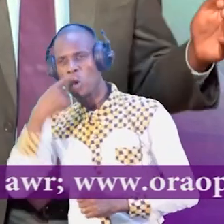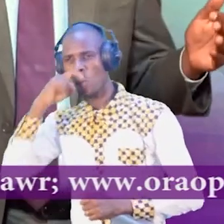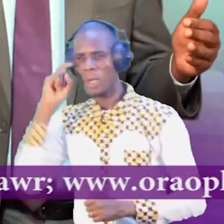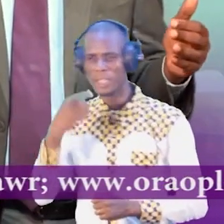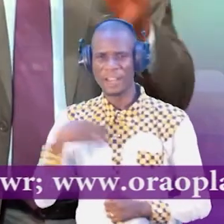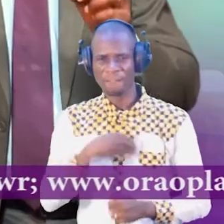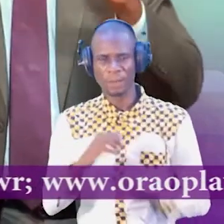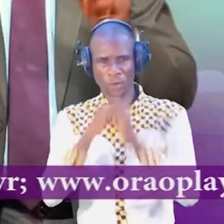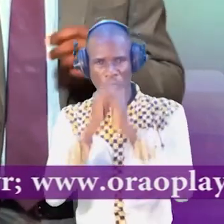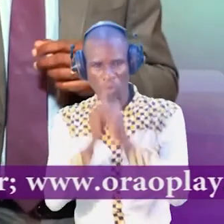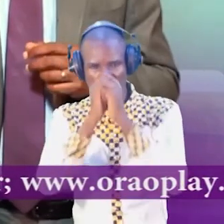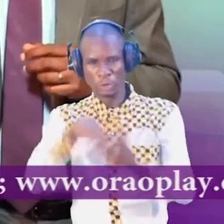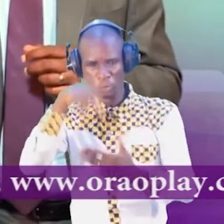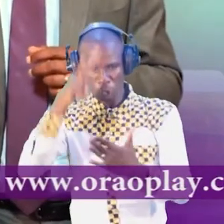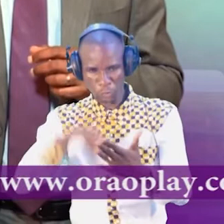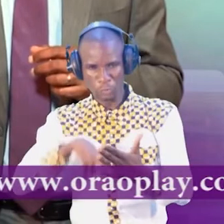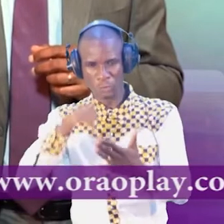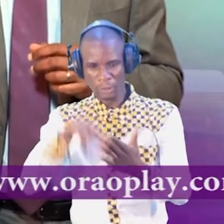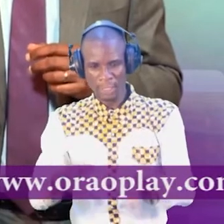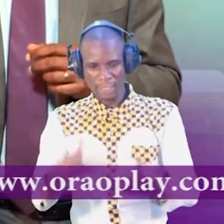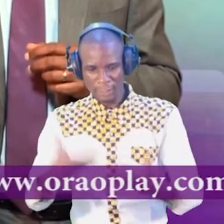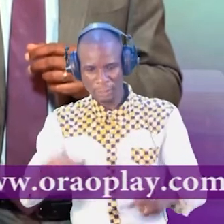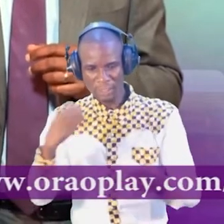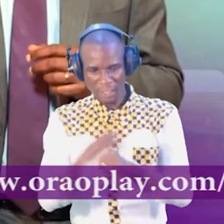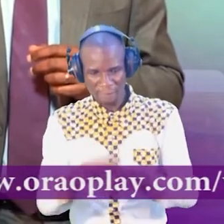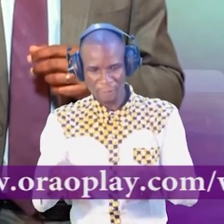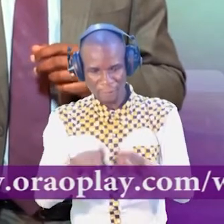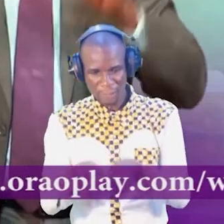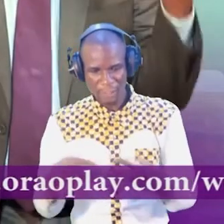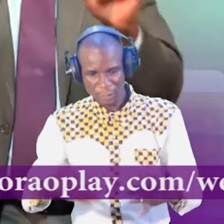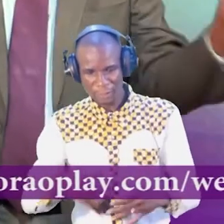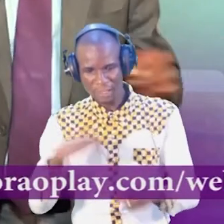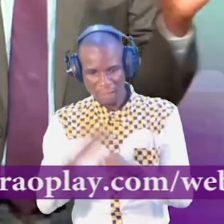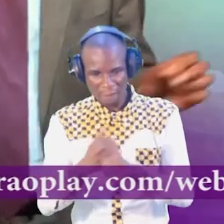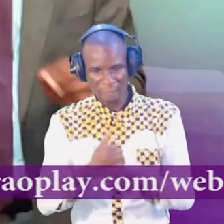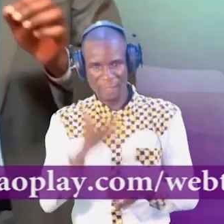A beta ki se tete mwase ye para kotanga lokasa wana pia sale la yango ndenge senge.